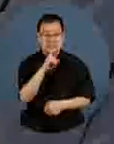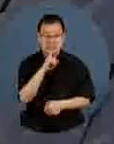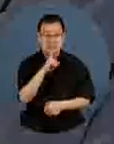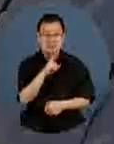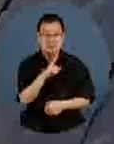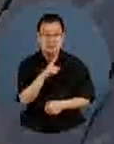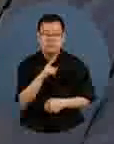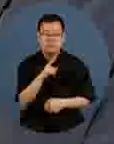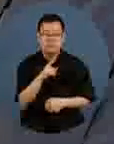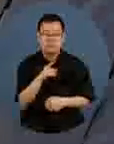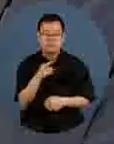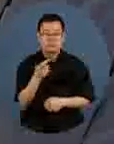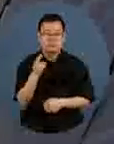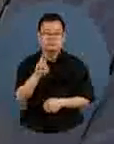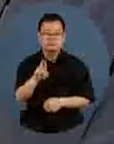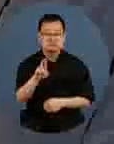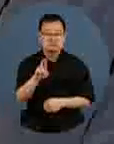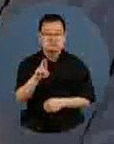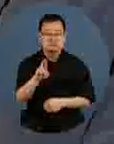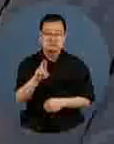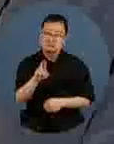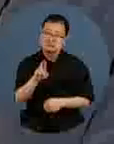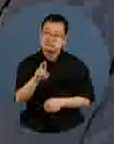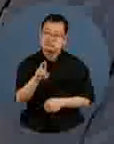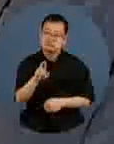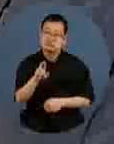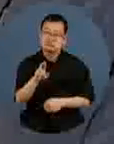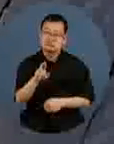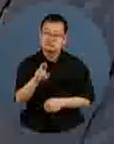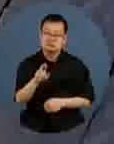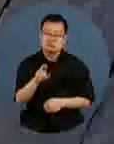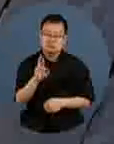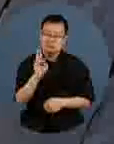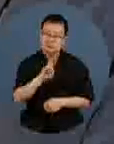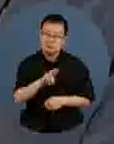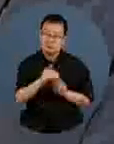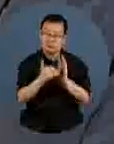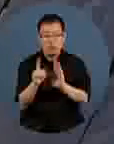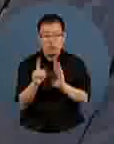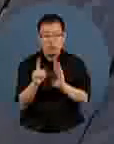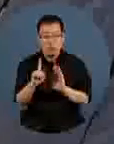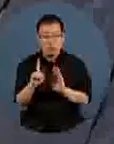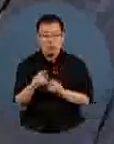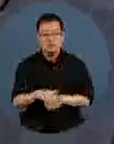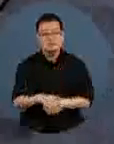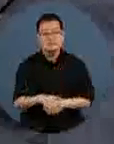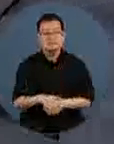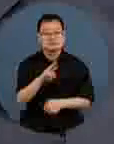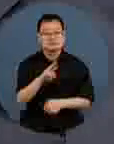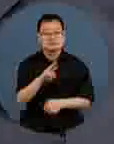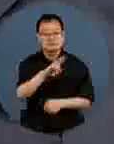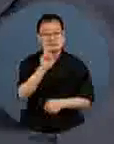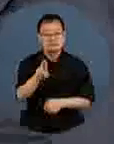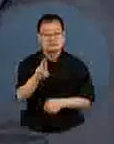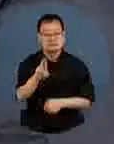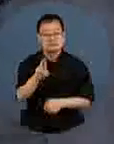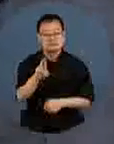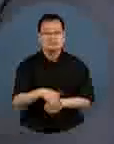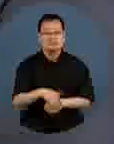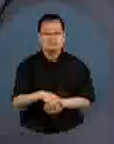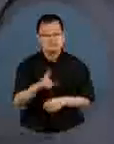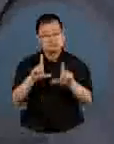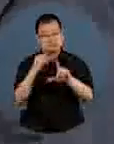네. 이렇게 두었는데요. 네, 그게 좋아요. 아, 이렇게 두었는데요. 이렇게 네. 두면 어떻게 될까요? 이렇게 두면 일단 이게 하나 젖히는 게 기분이